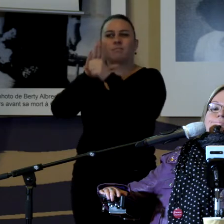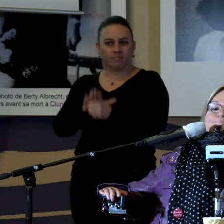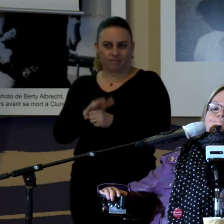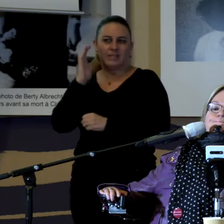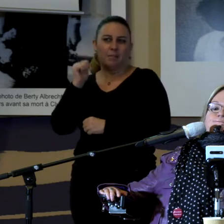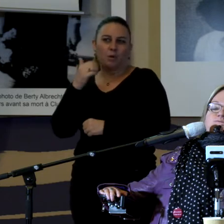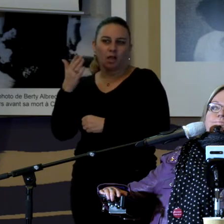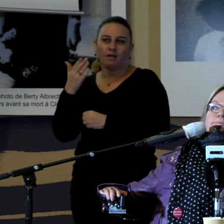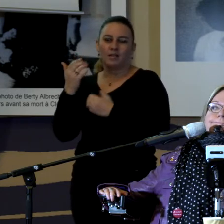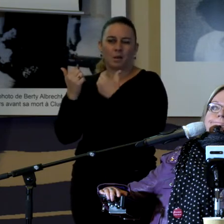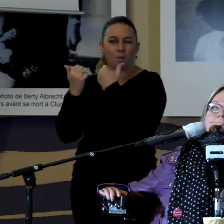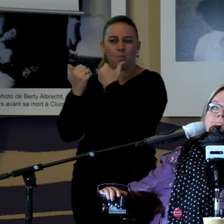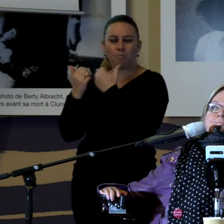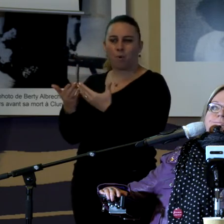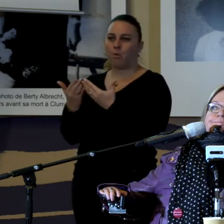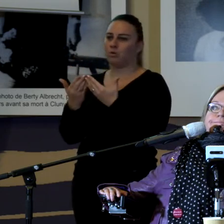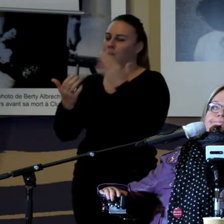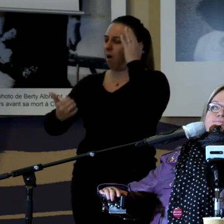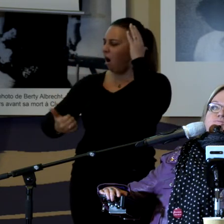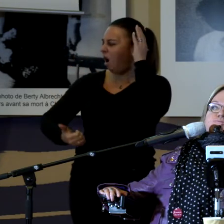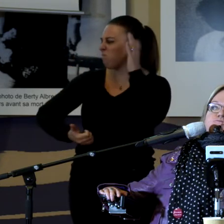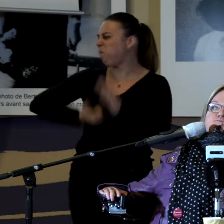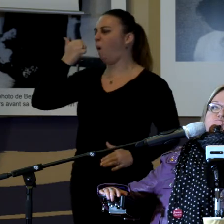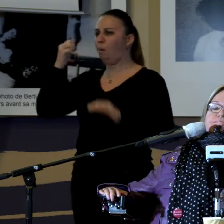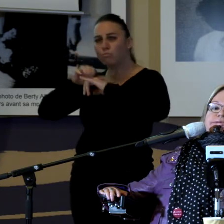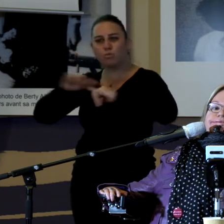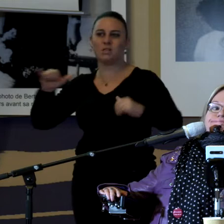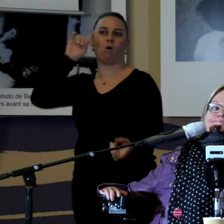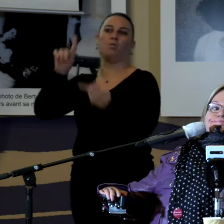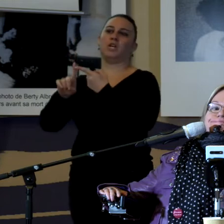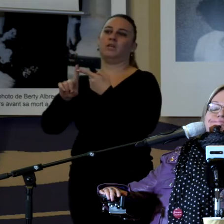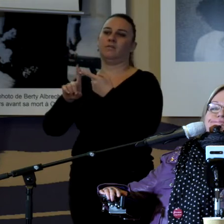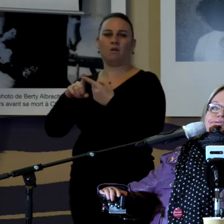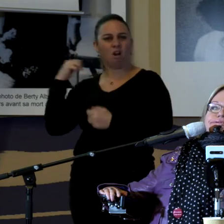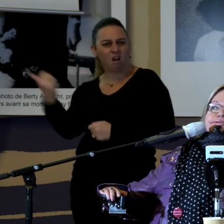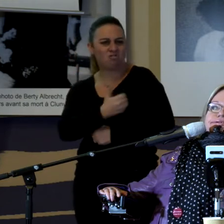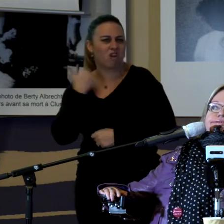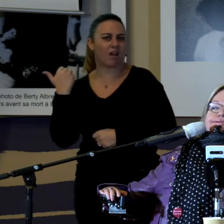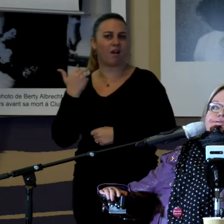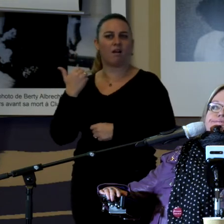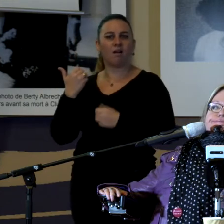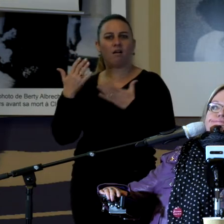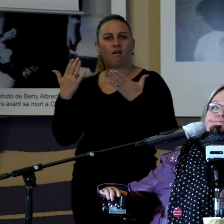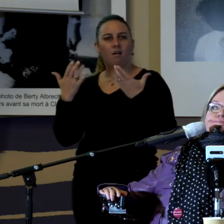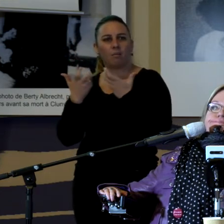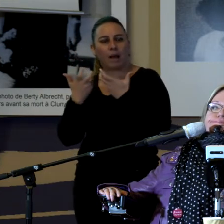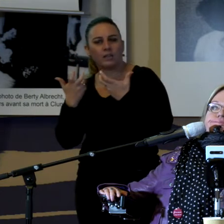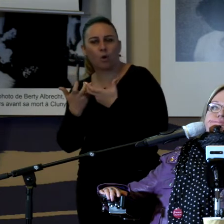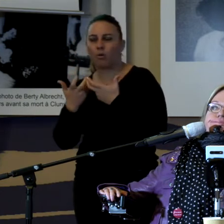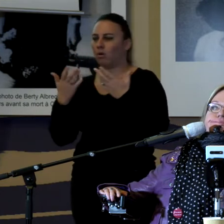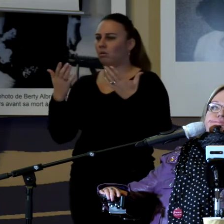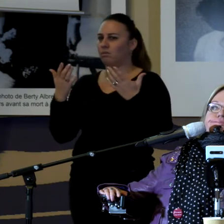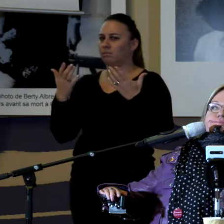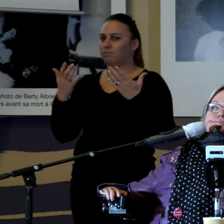un horizon profondément émancipateur. Je pense que voilà, tous et toutes, quand nous avons rencontré ces textes, quand nous avons